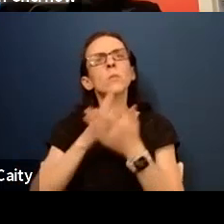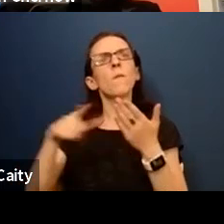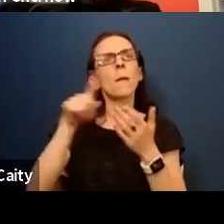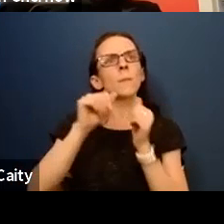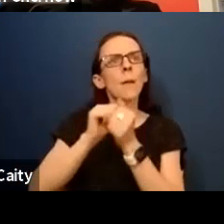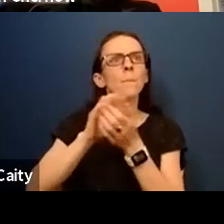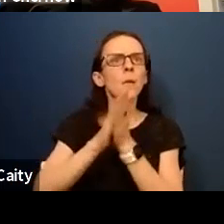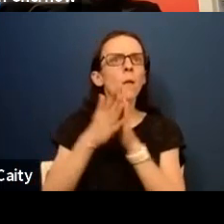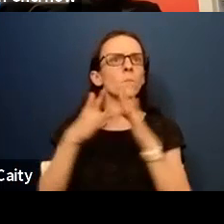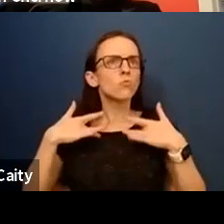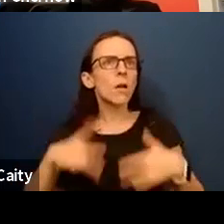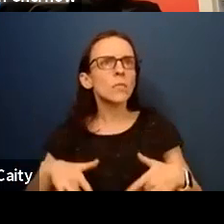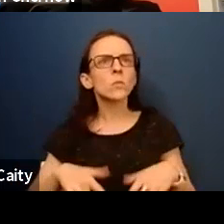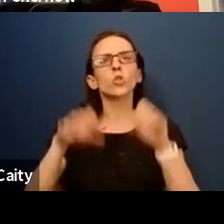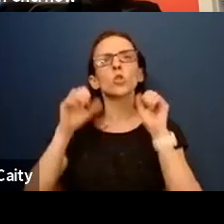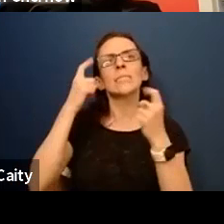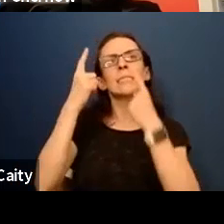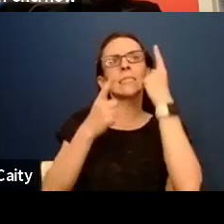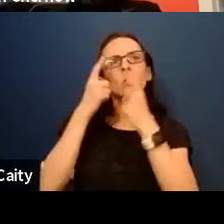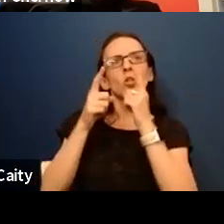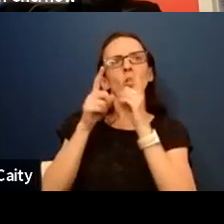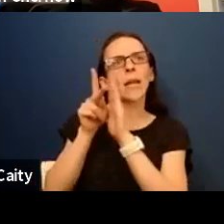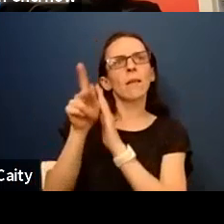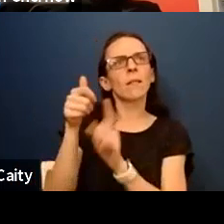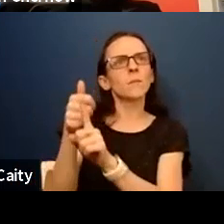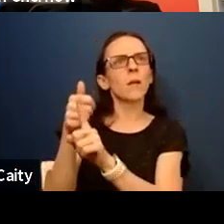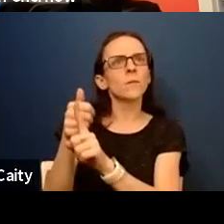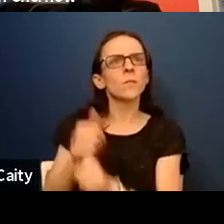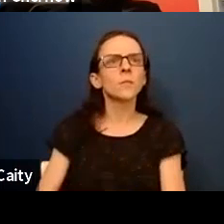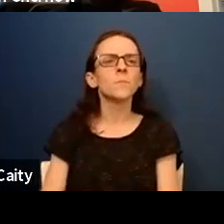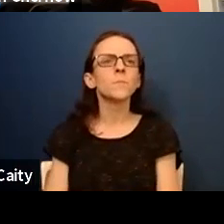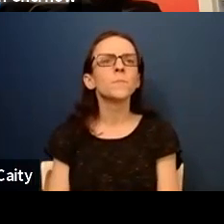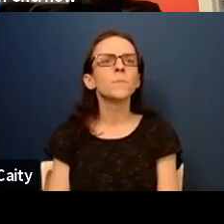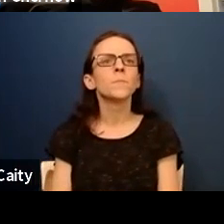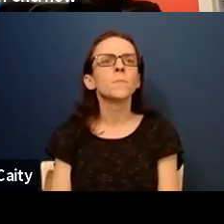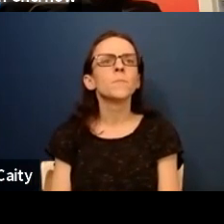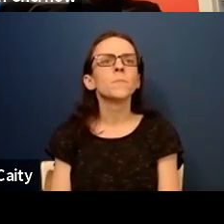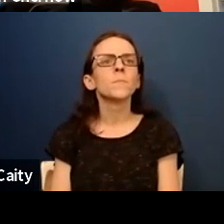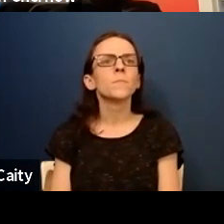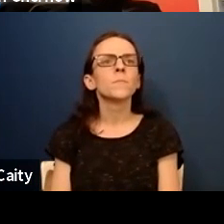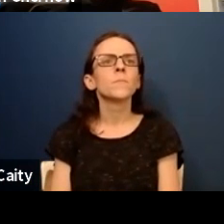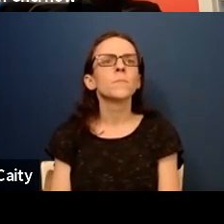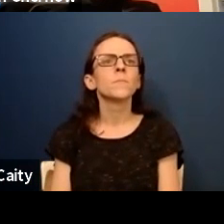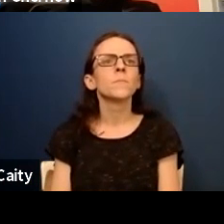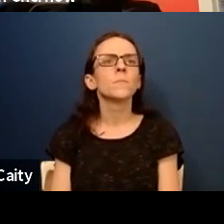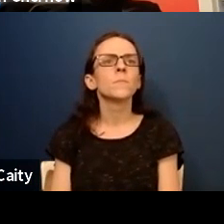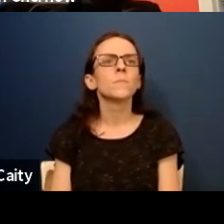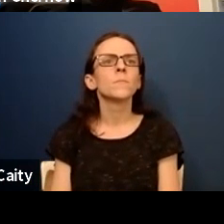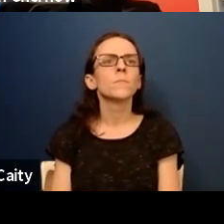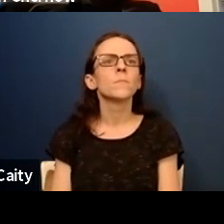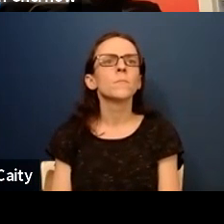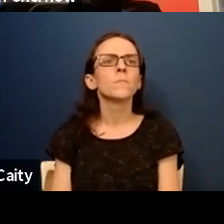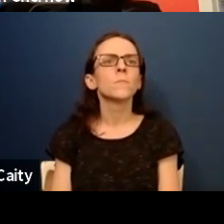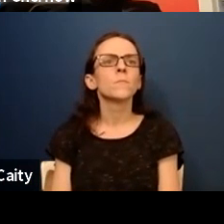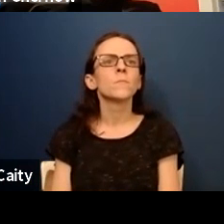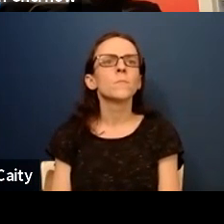suicidal thoughts. 所以有競爭先有進步，呢個係良性競爭，係對孩子教育嘅